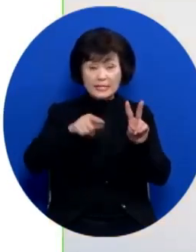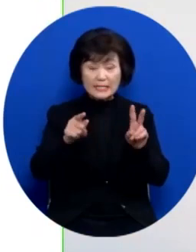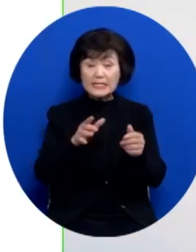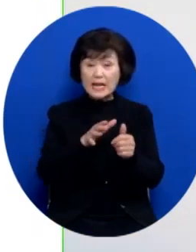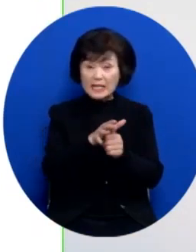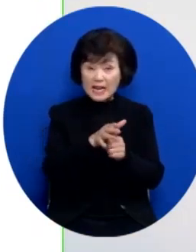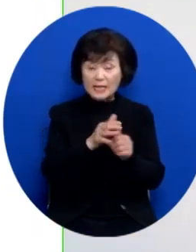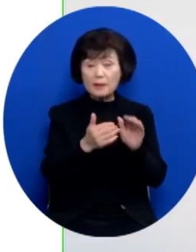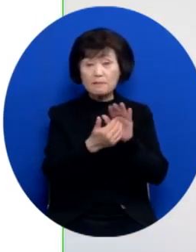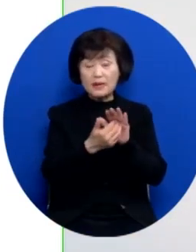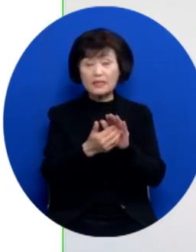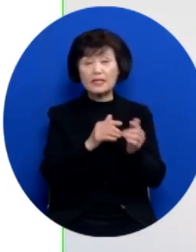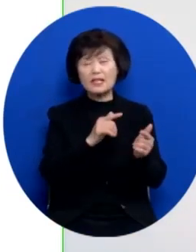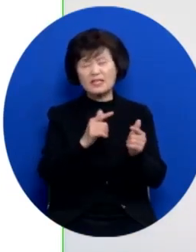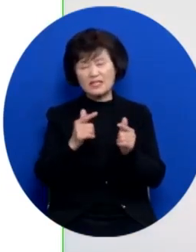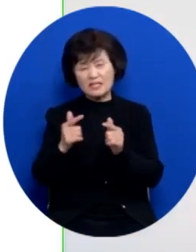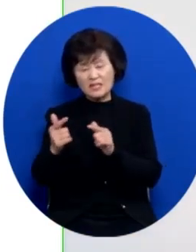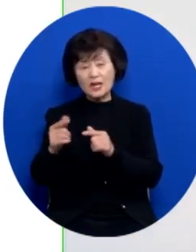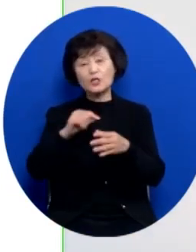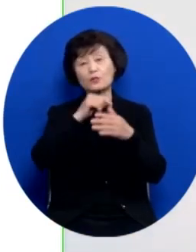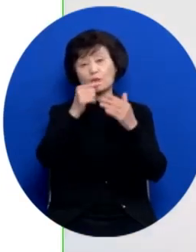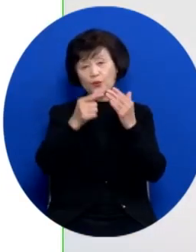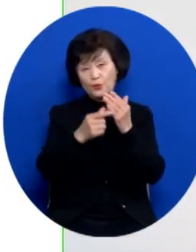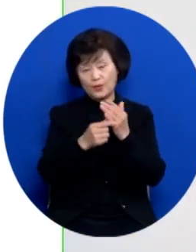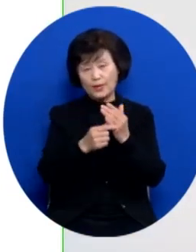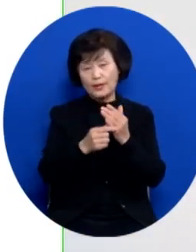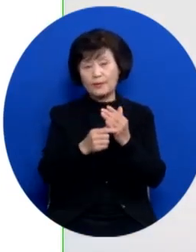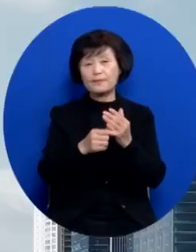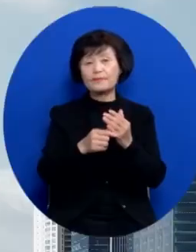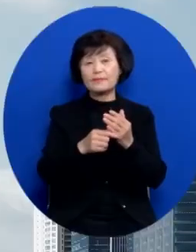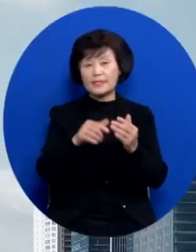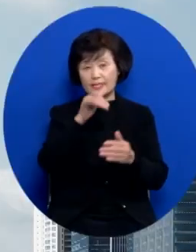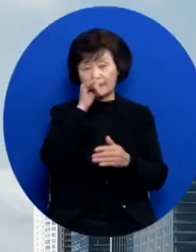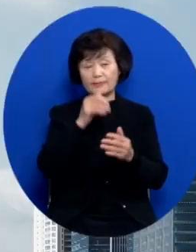가이드라인 활용 워크숍 등 다양한 프로그램을 진행할 예정입니다.